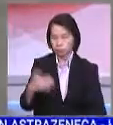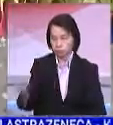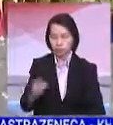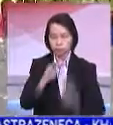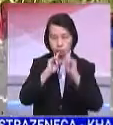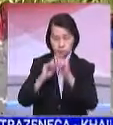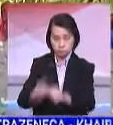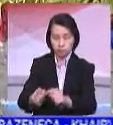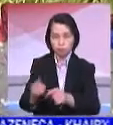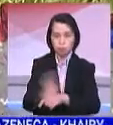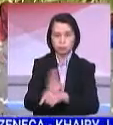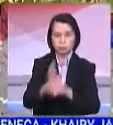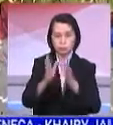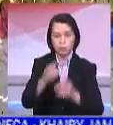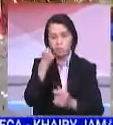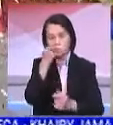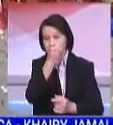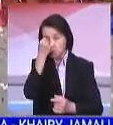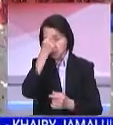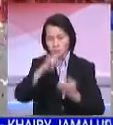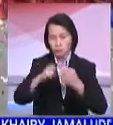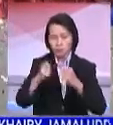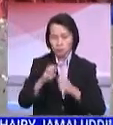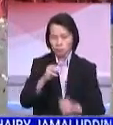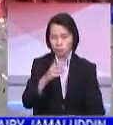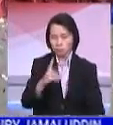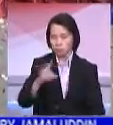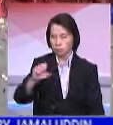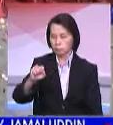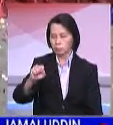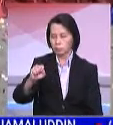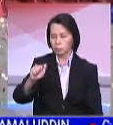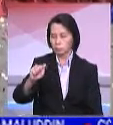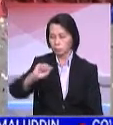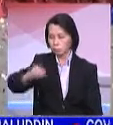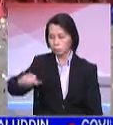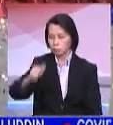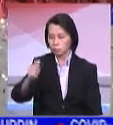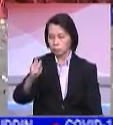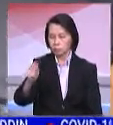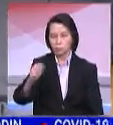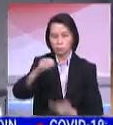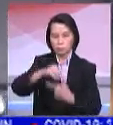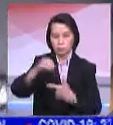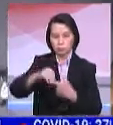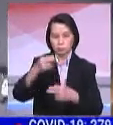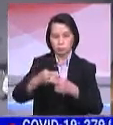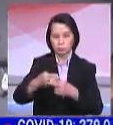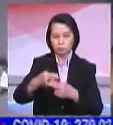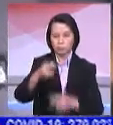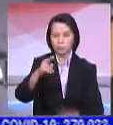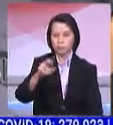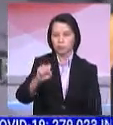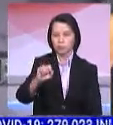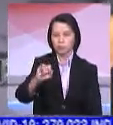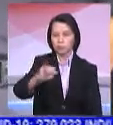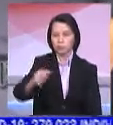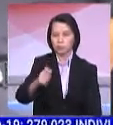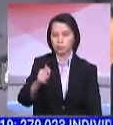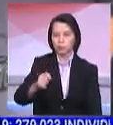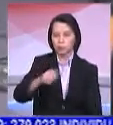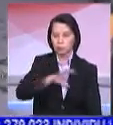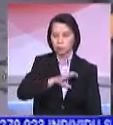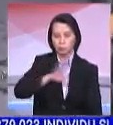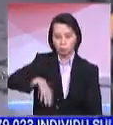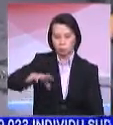menjauhi Susan kosmetik kontroversi Muhammad saja kamaruzaman atau dikenali nursajat kiat police masih